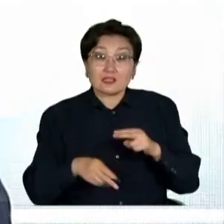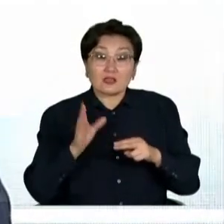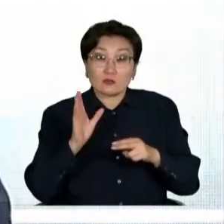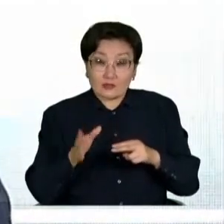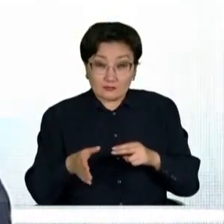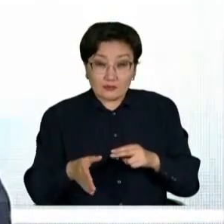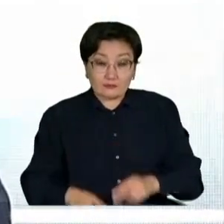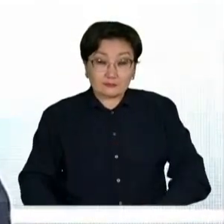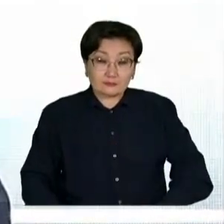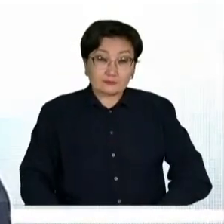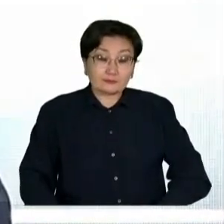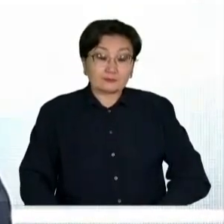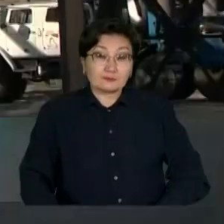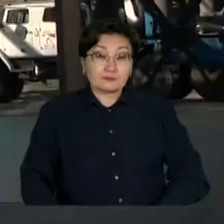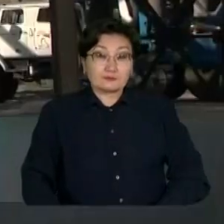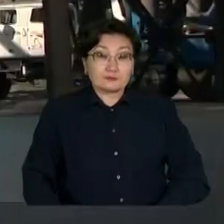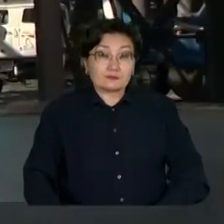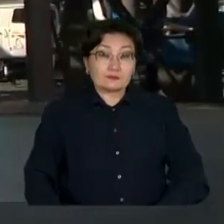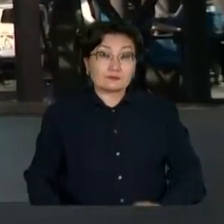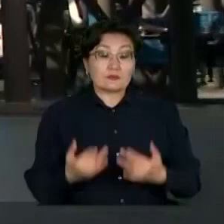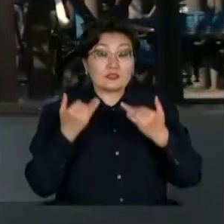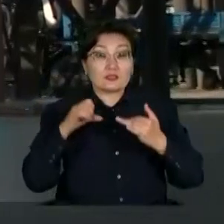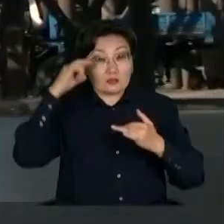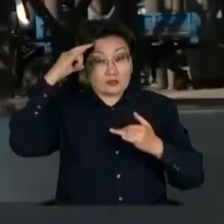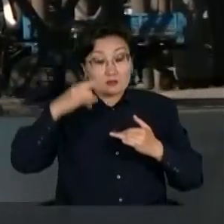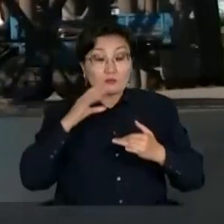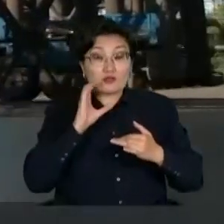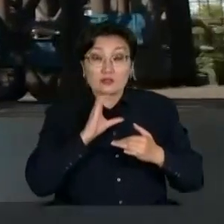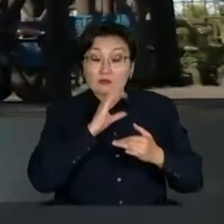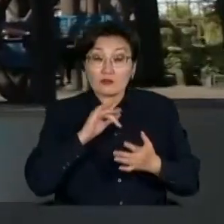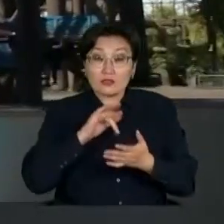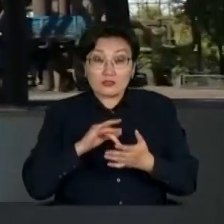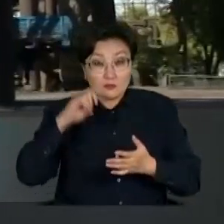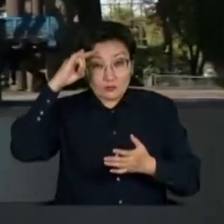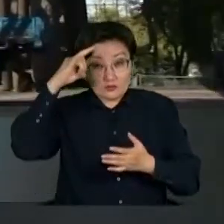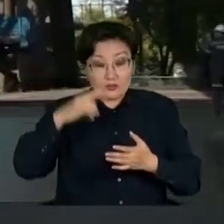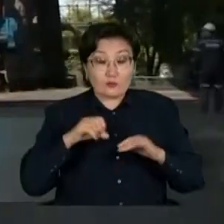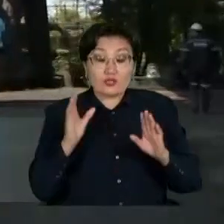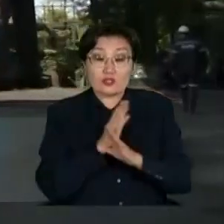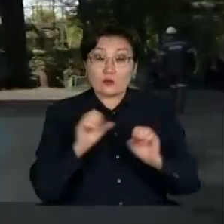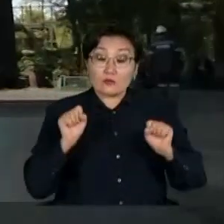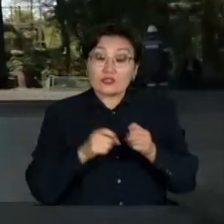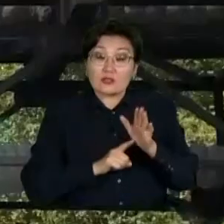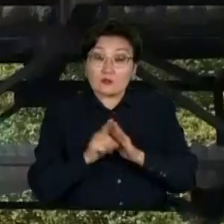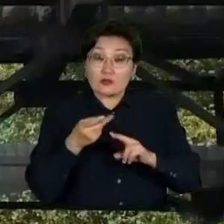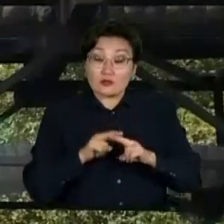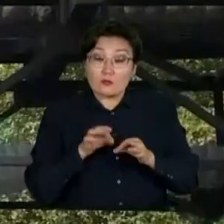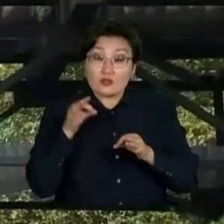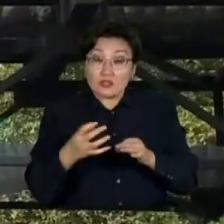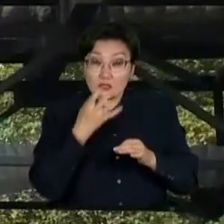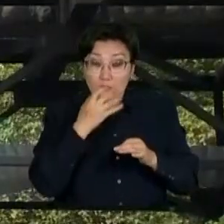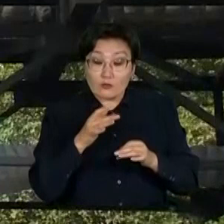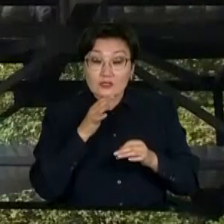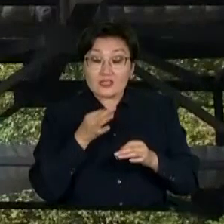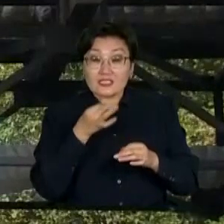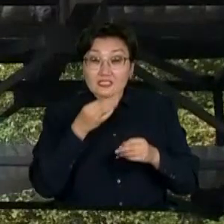деген сенім бар. Қазір еліміздің солтүстігі мен орталығына қара суық түскені белгілі, аталған аймақтарда жылуды ерте